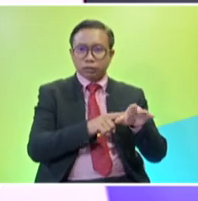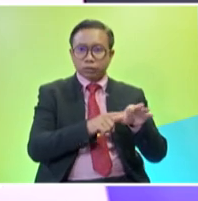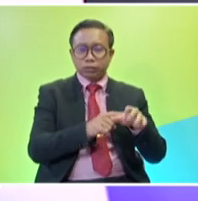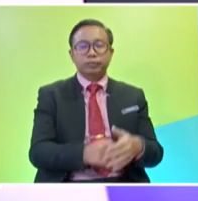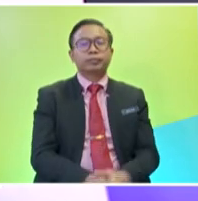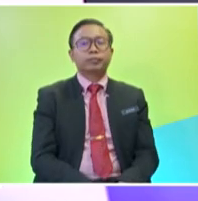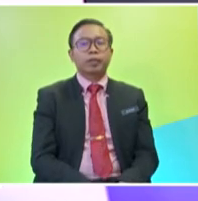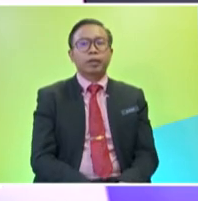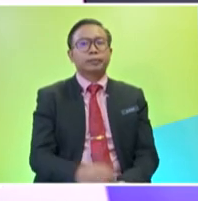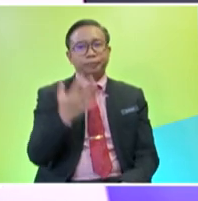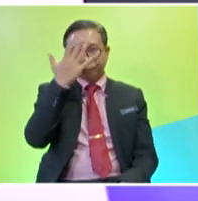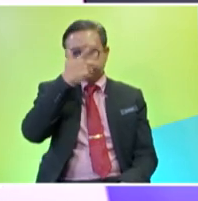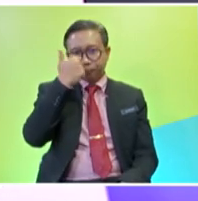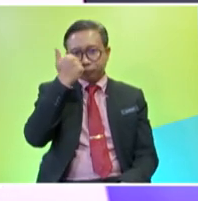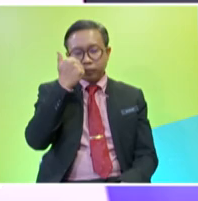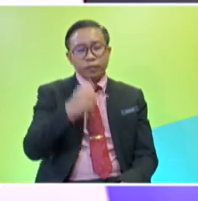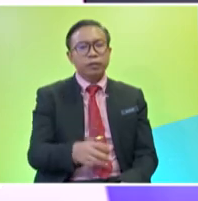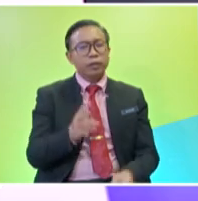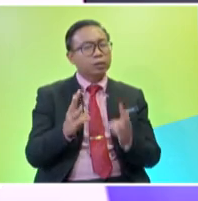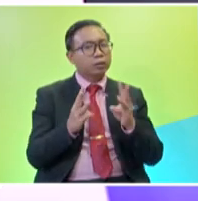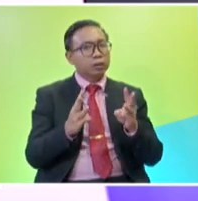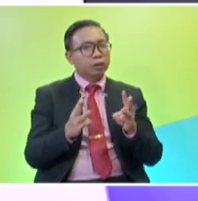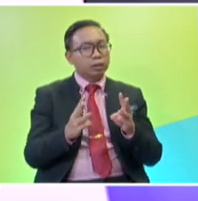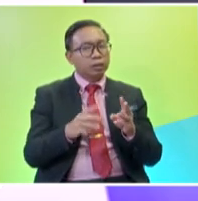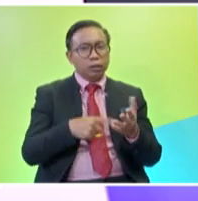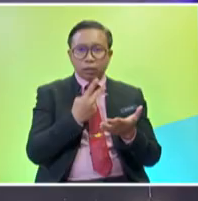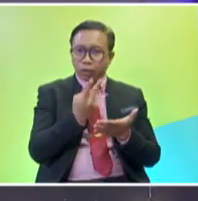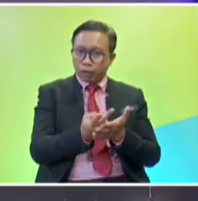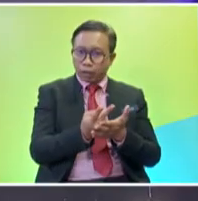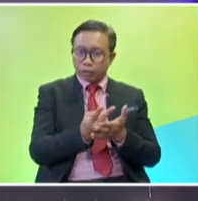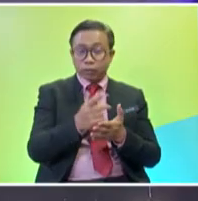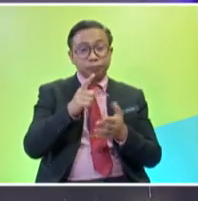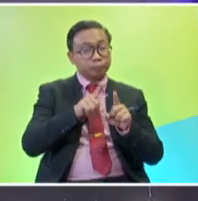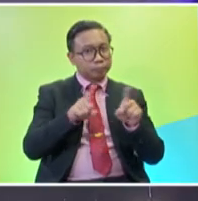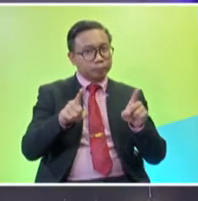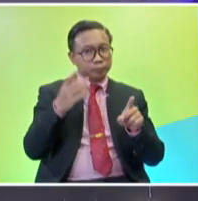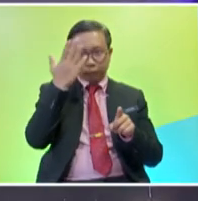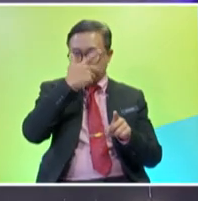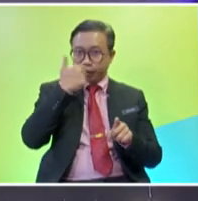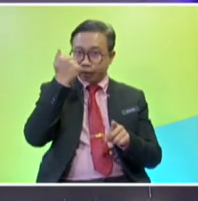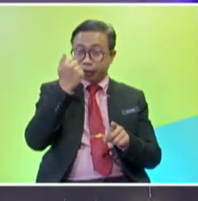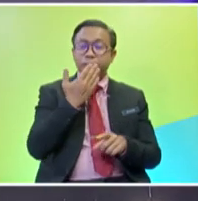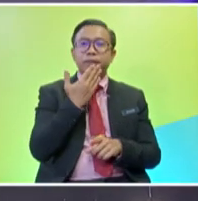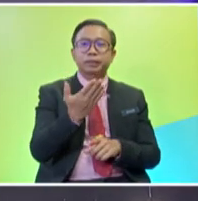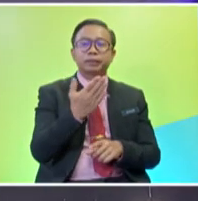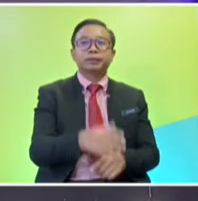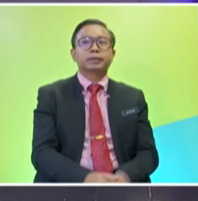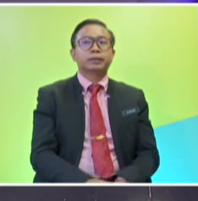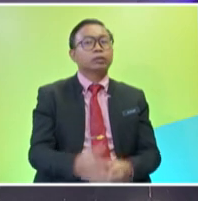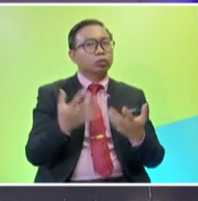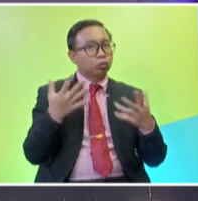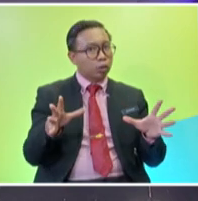tapi dia sebenarnya cantik walaupun dia gugur tetap cantik dan sekarang ini Apabila